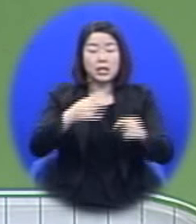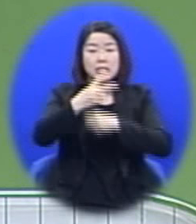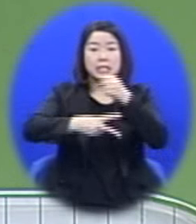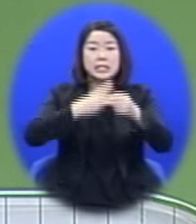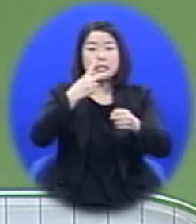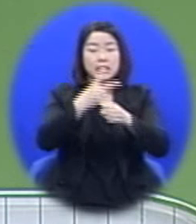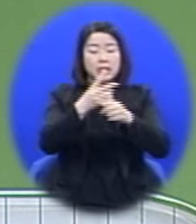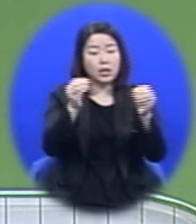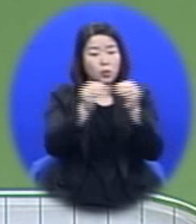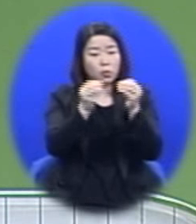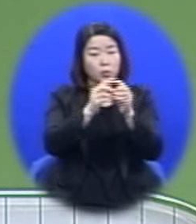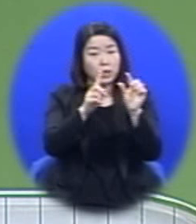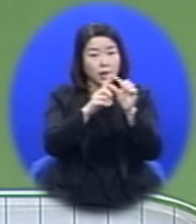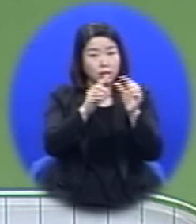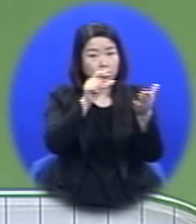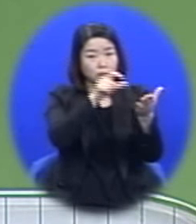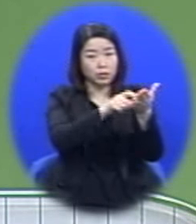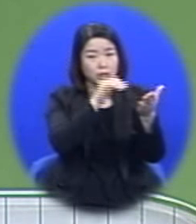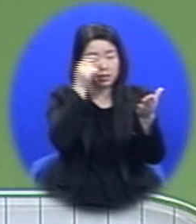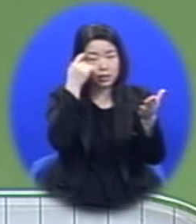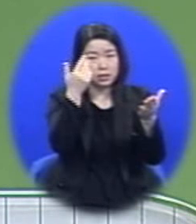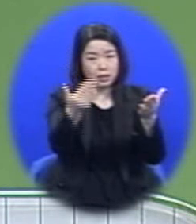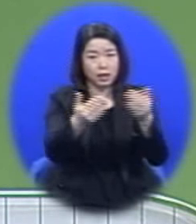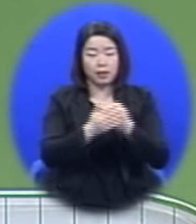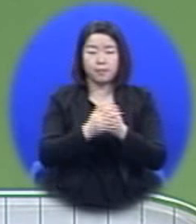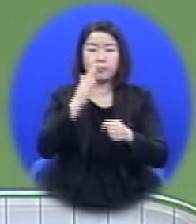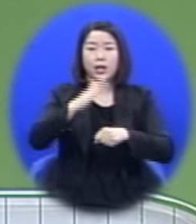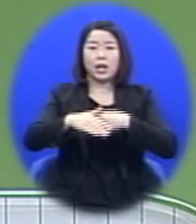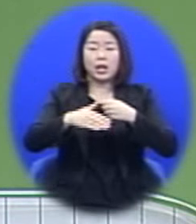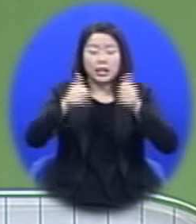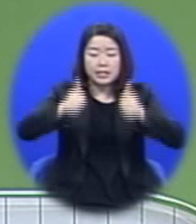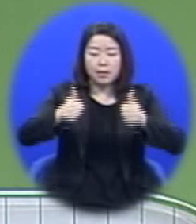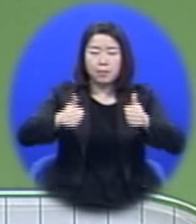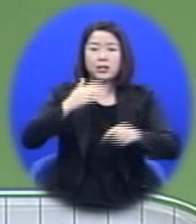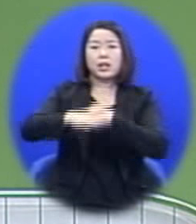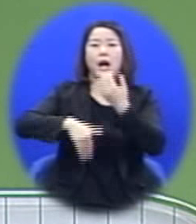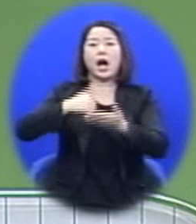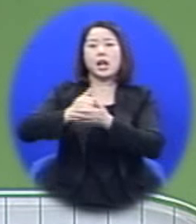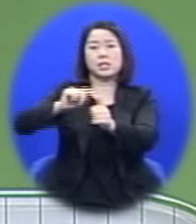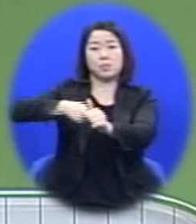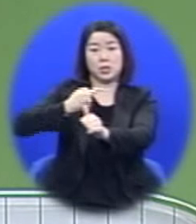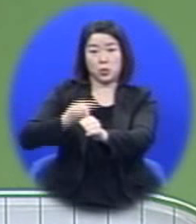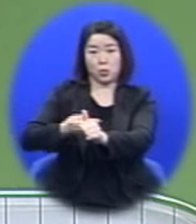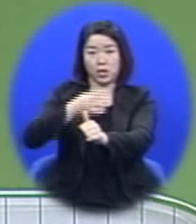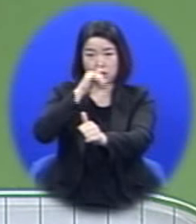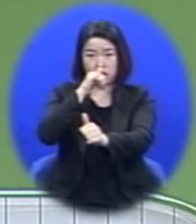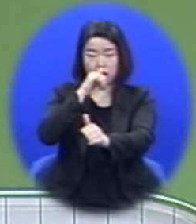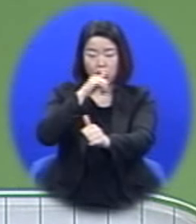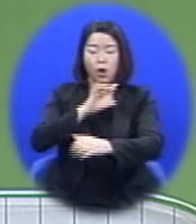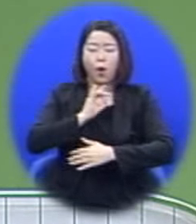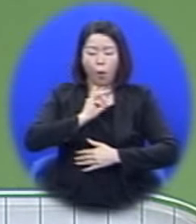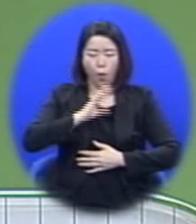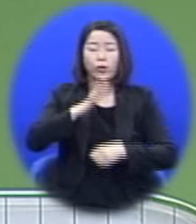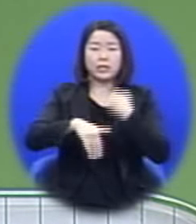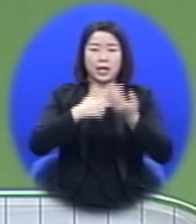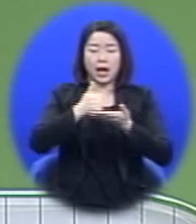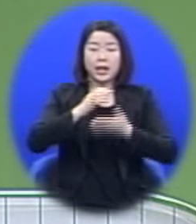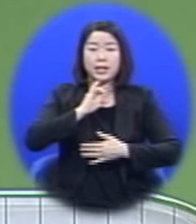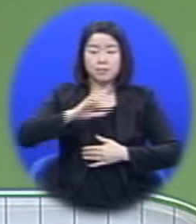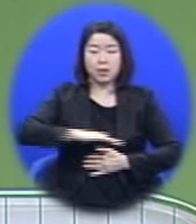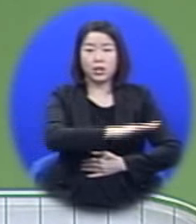했을까? 재판은 하나님에게 속한 일이기 때문입니다. 오직 하나님만이